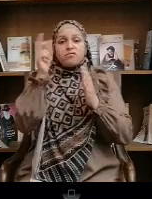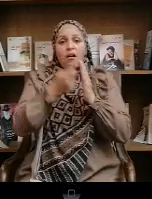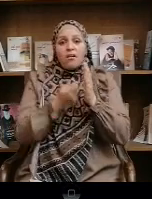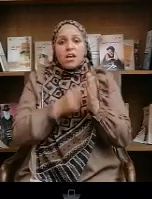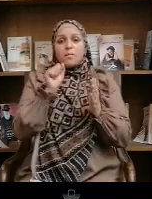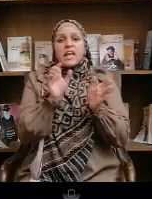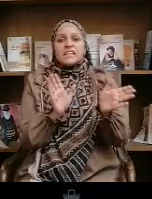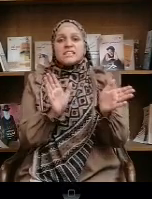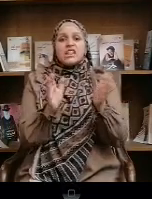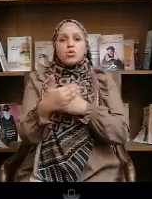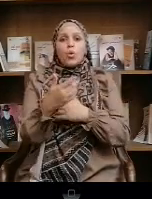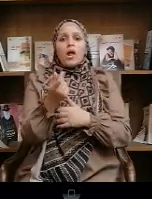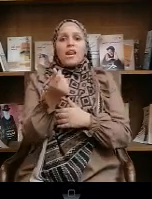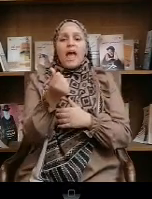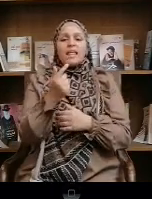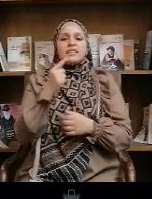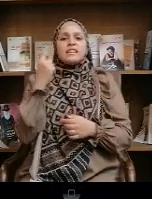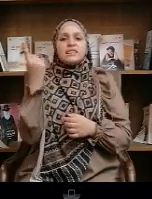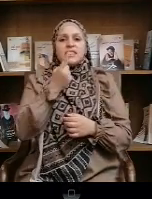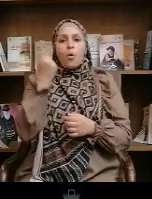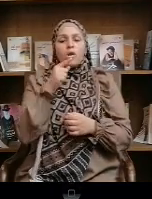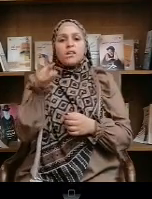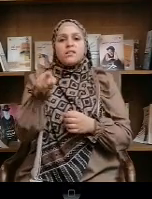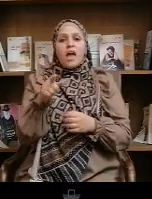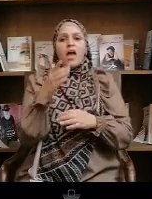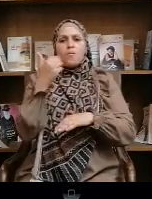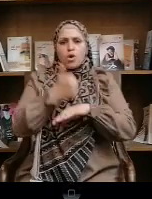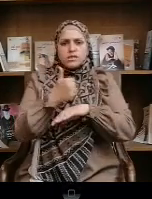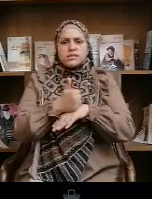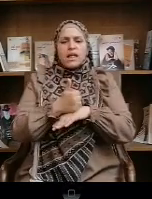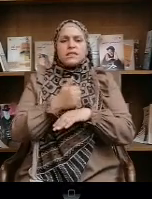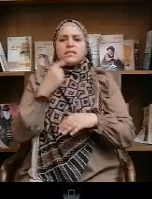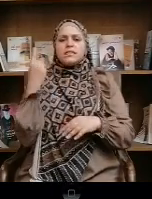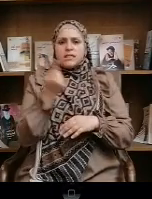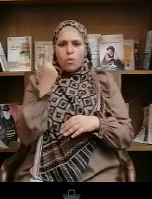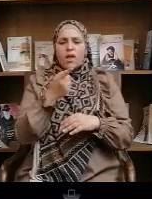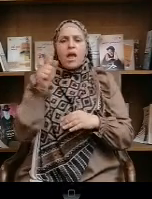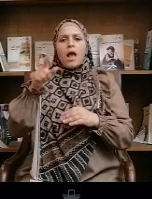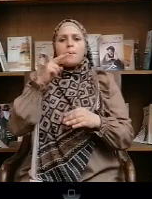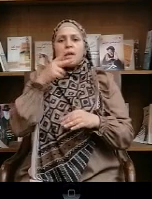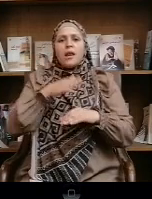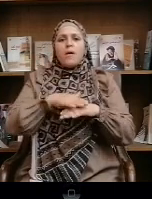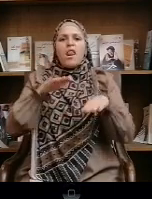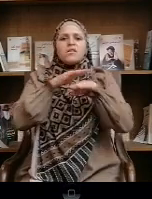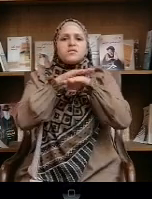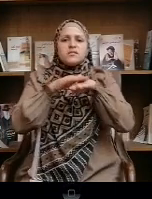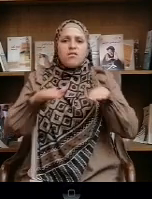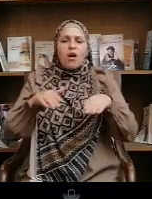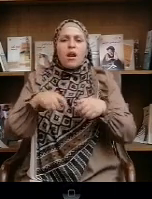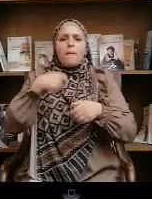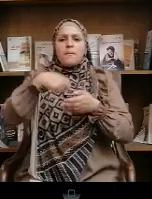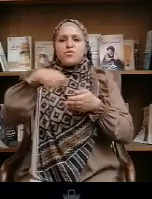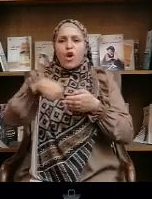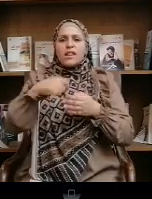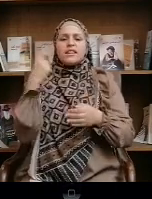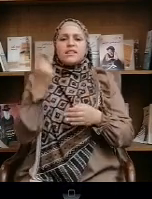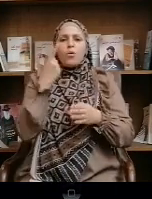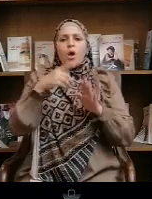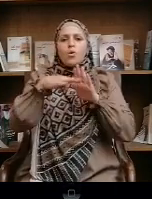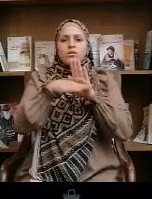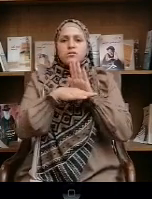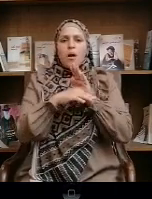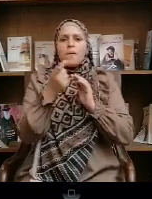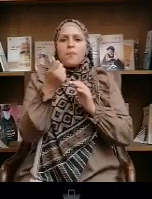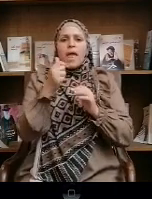تقرير صندوق النقد الدولي وهو احد المؤسسات الدوليه المع باستقرار المدفوعات الدوليه والنظام المالي